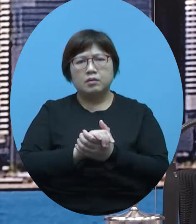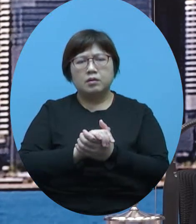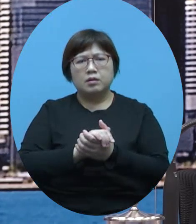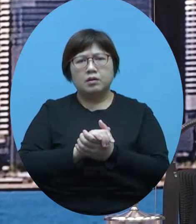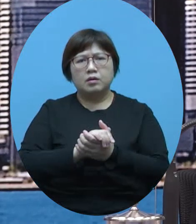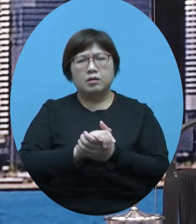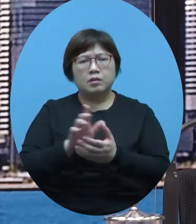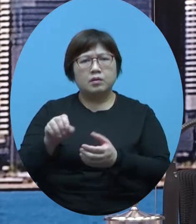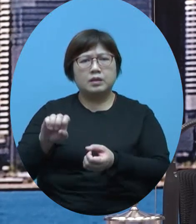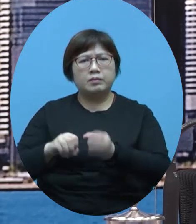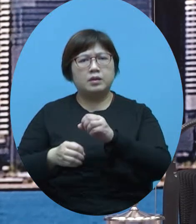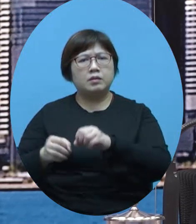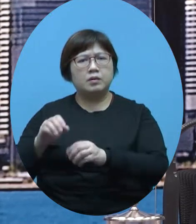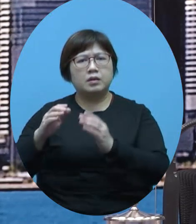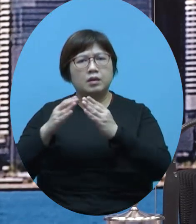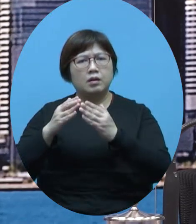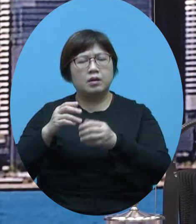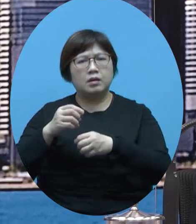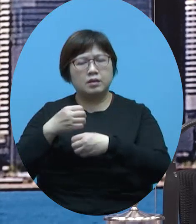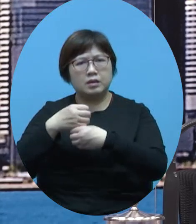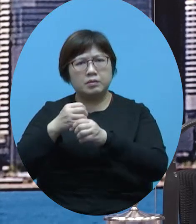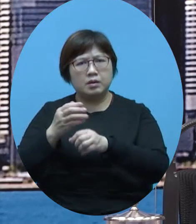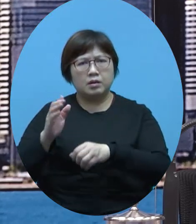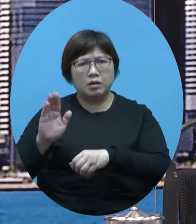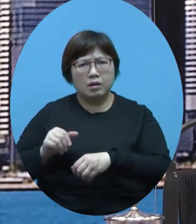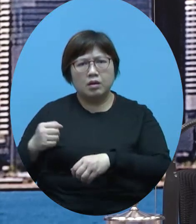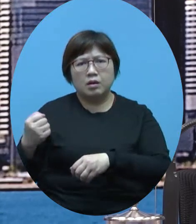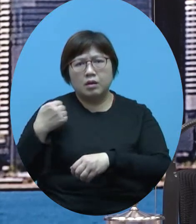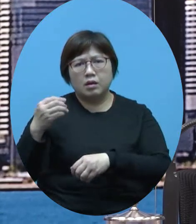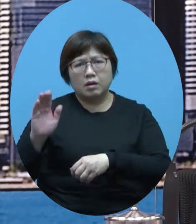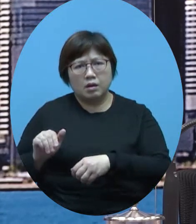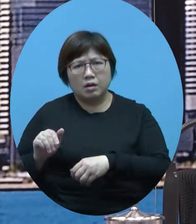於話實驗室嗰個檢測嘅能力咧，如果係一啲